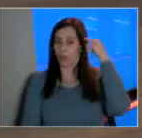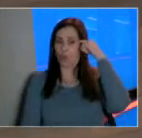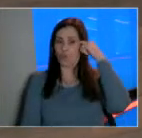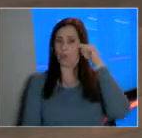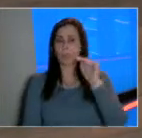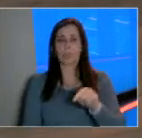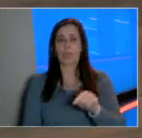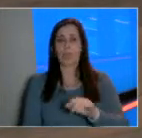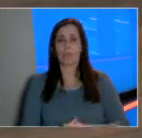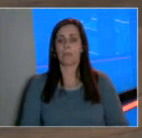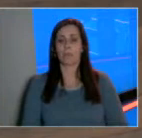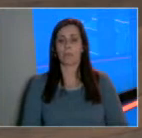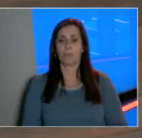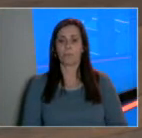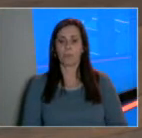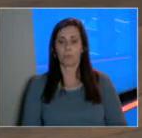זה